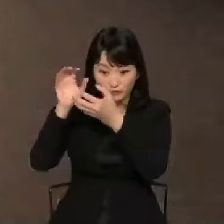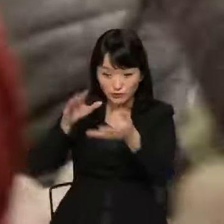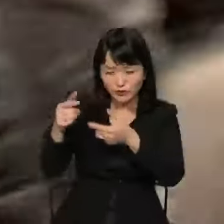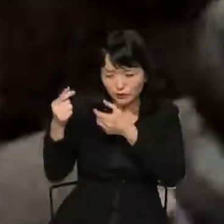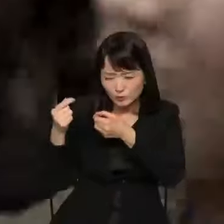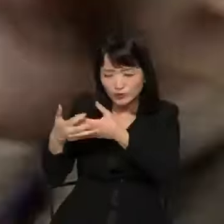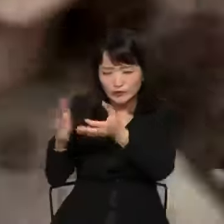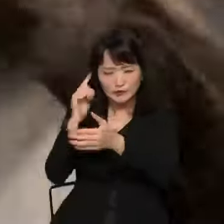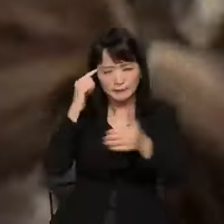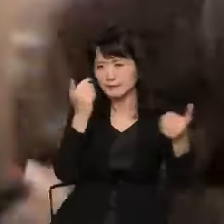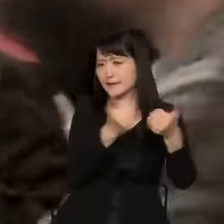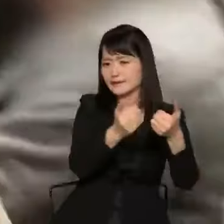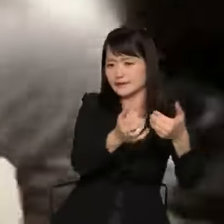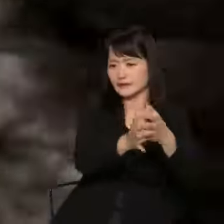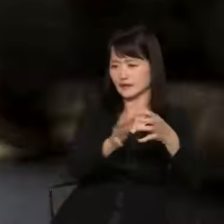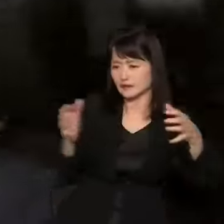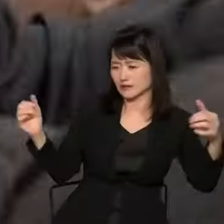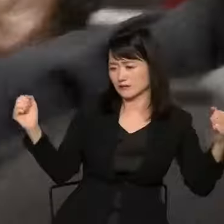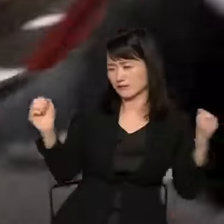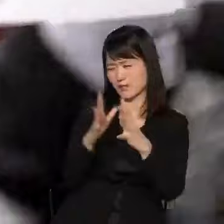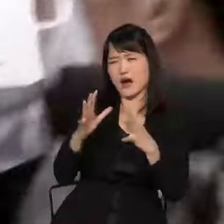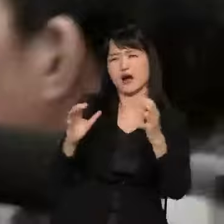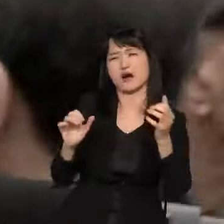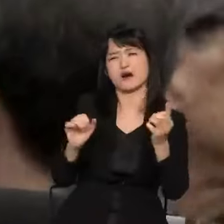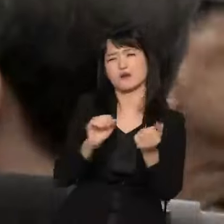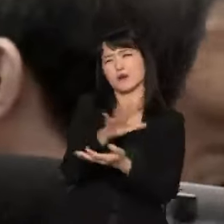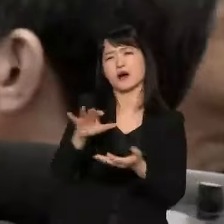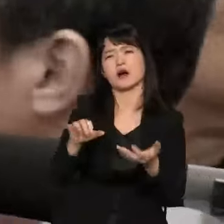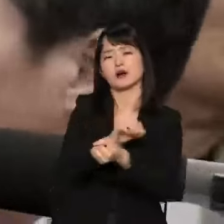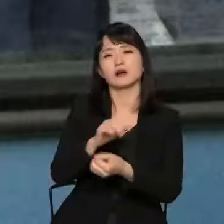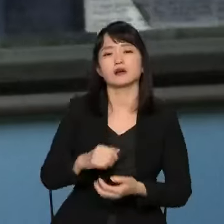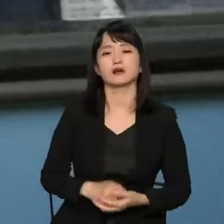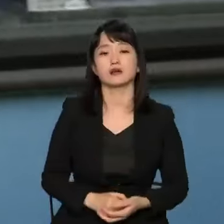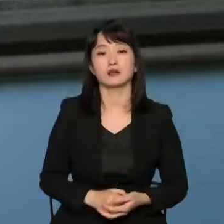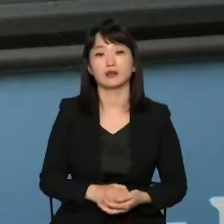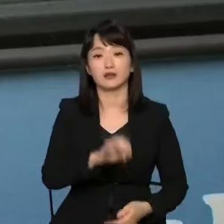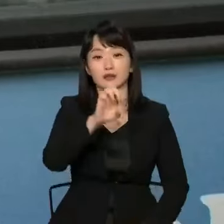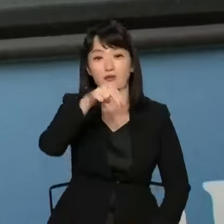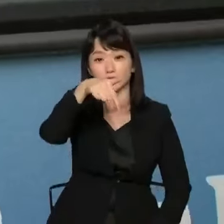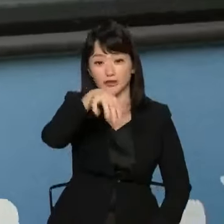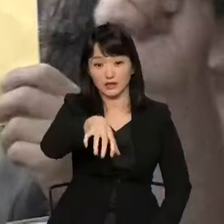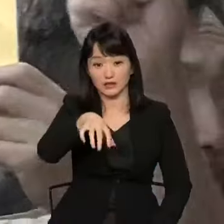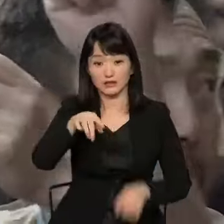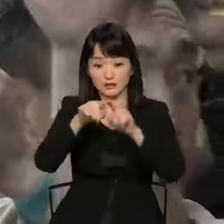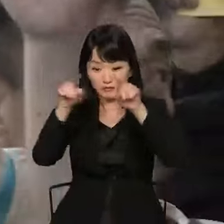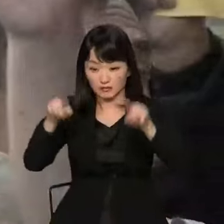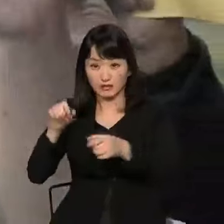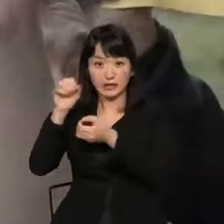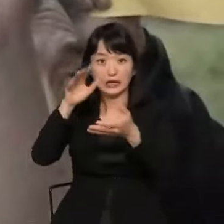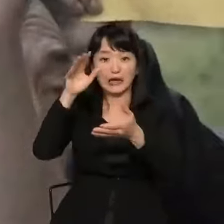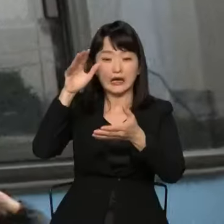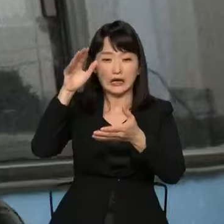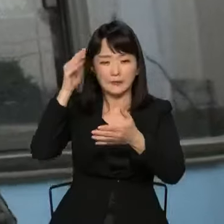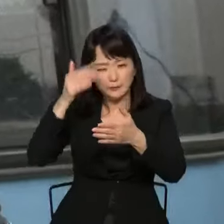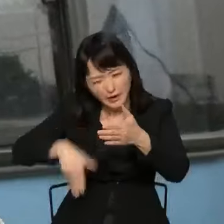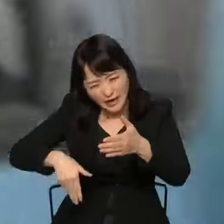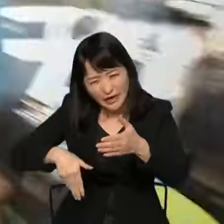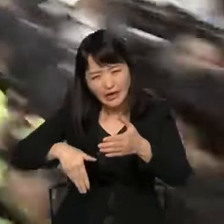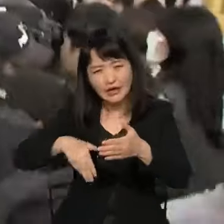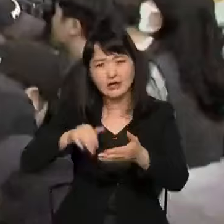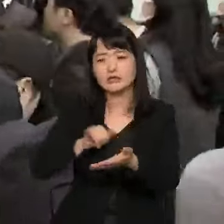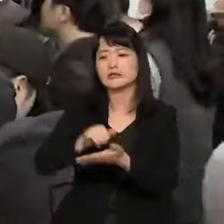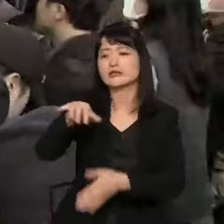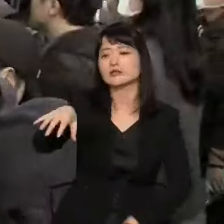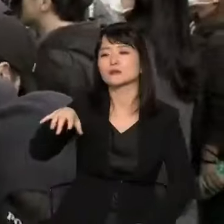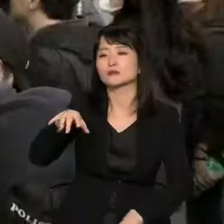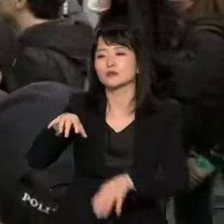보수단체와 반대 세력 간 몸싸움이 극렬했고 당시 파주에서 전단을 보내는데 실패한 단체는 김포에서